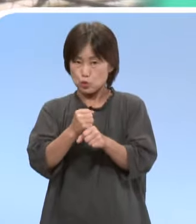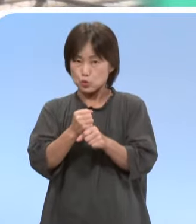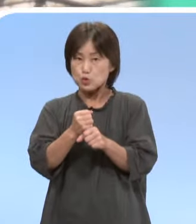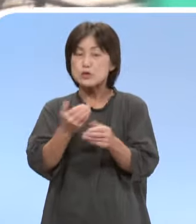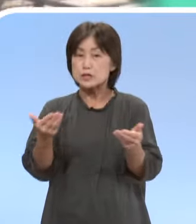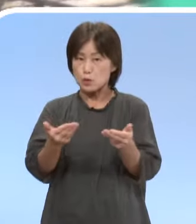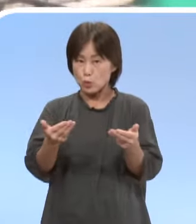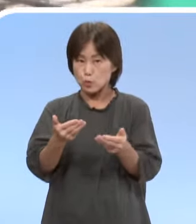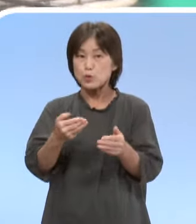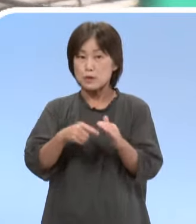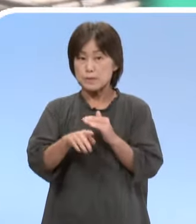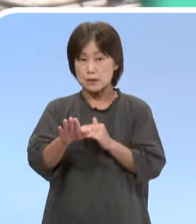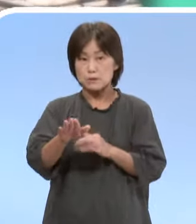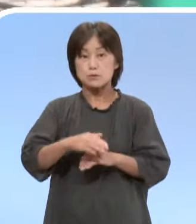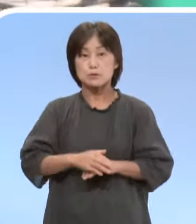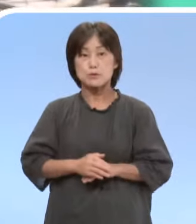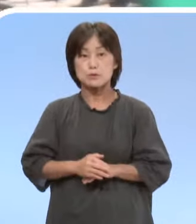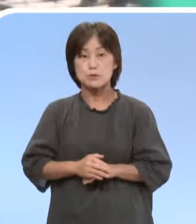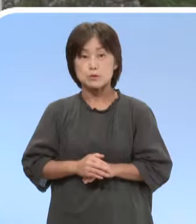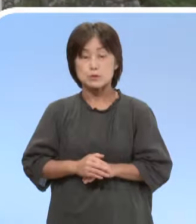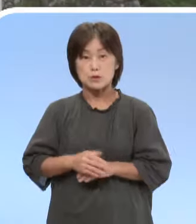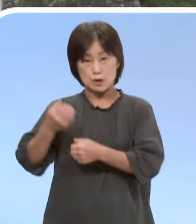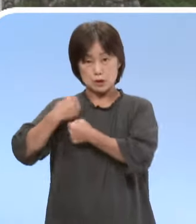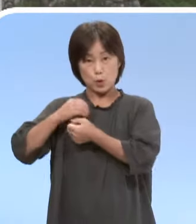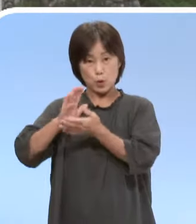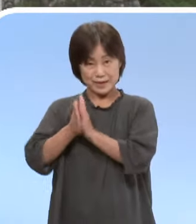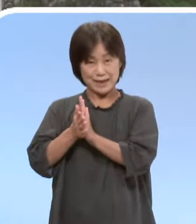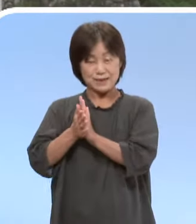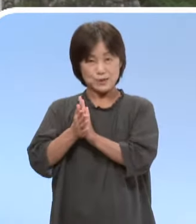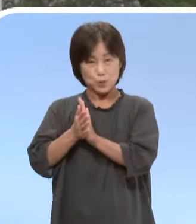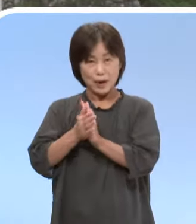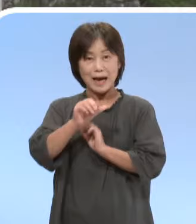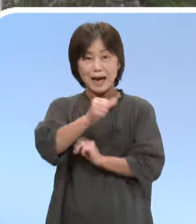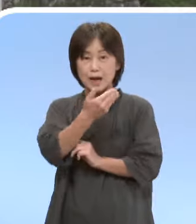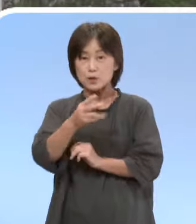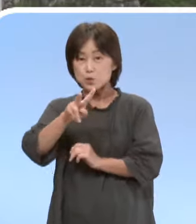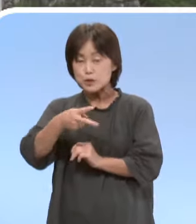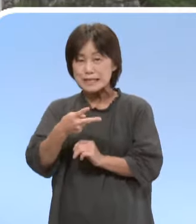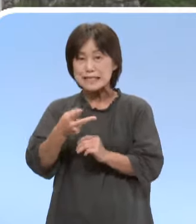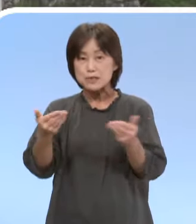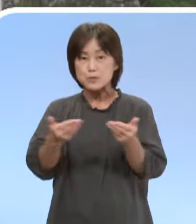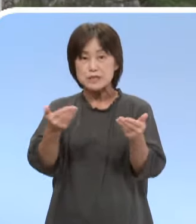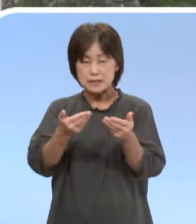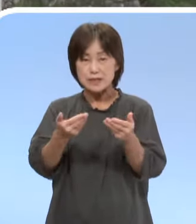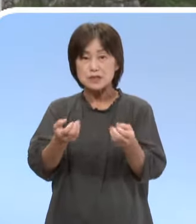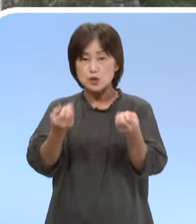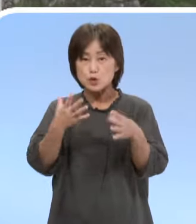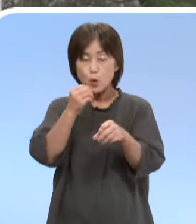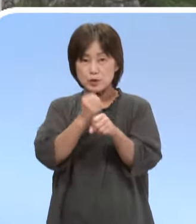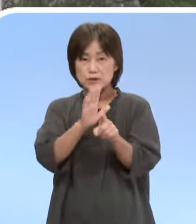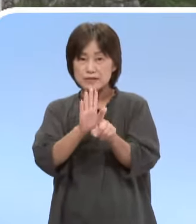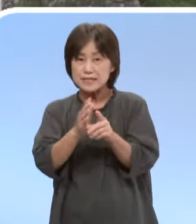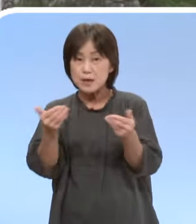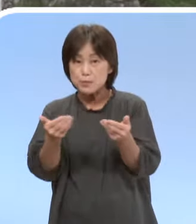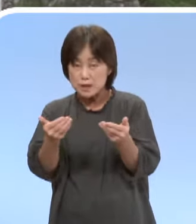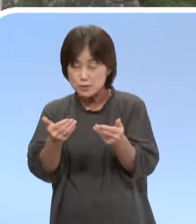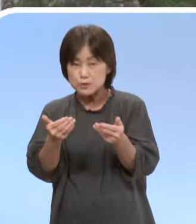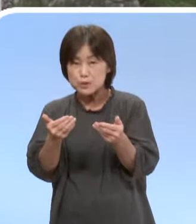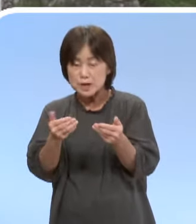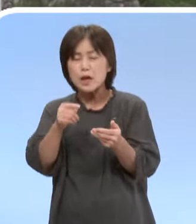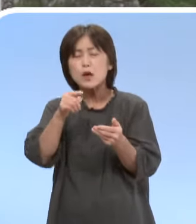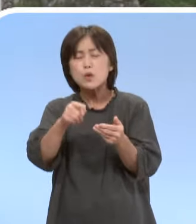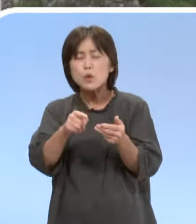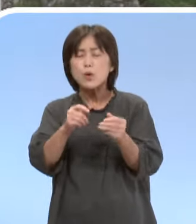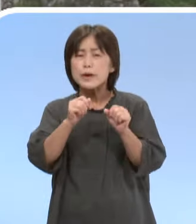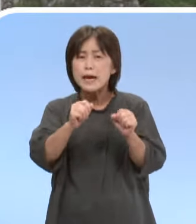そうとするビジネス分野のことなんです。兵庫県ではアグリビジネス創出支援事業を実施してその分